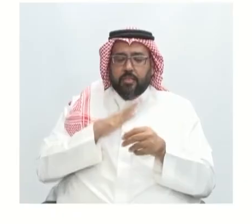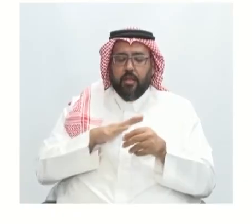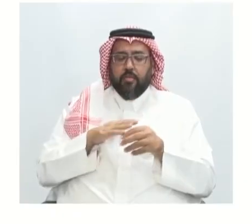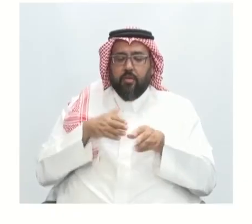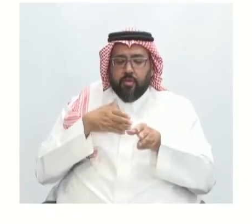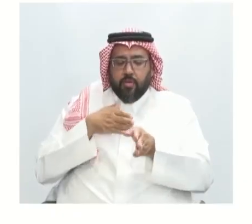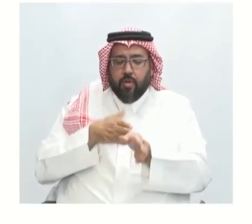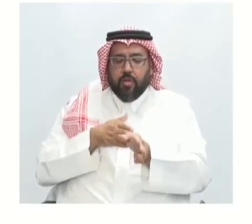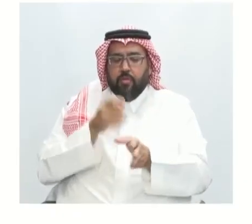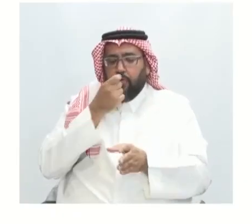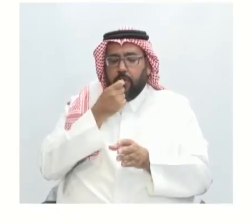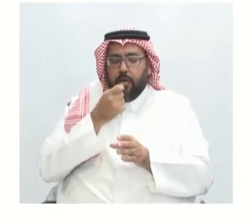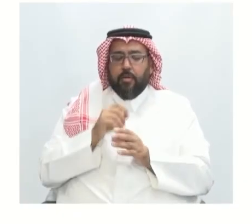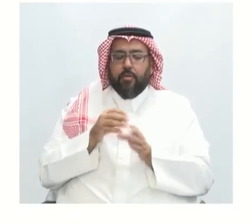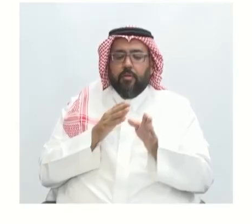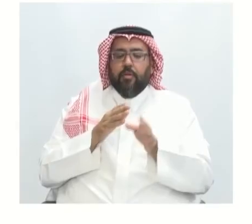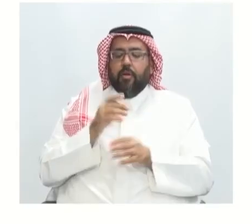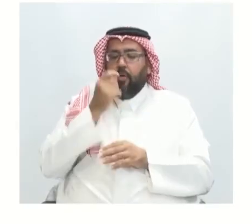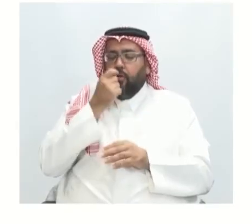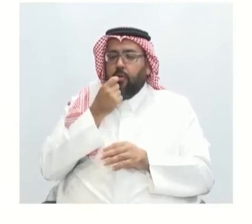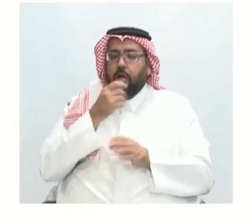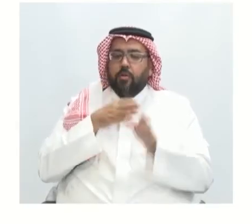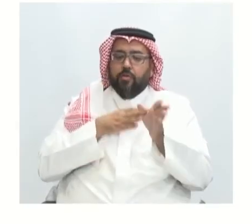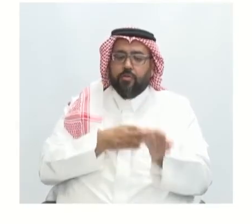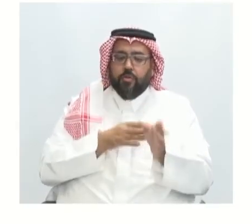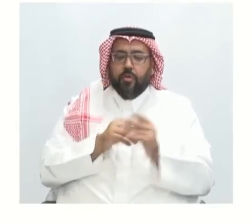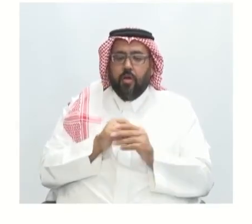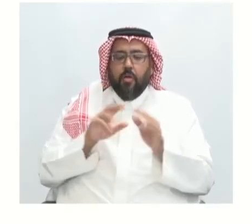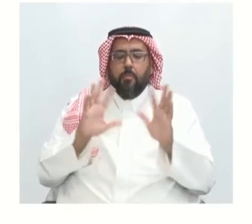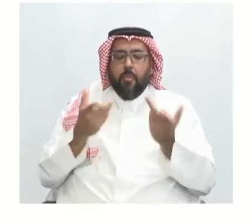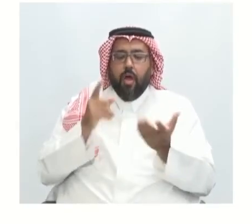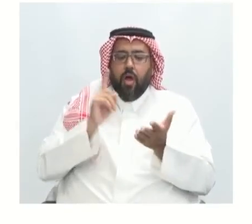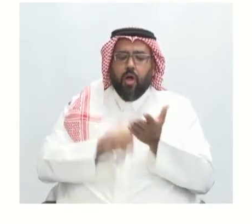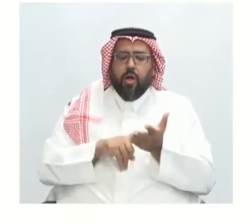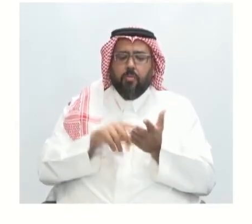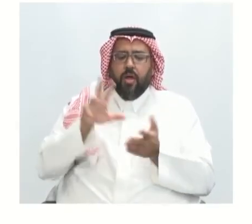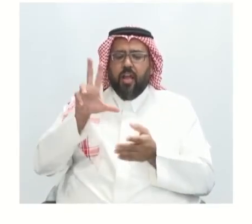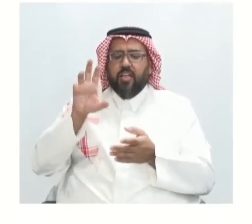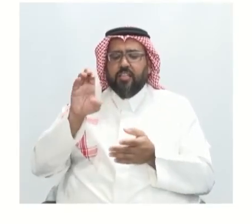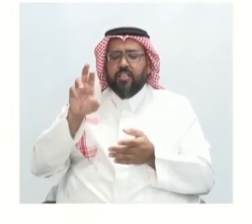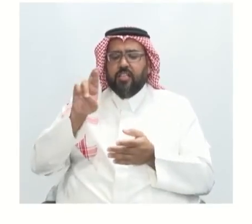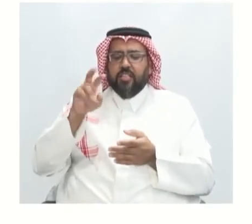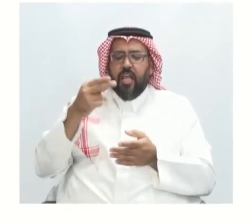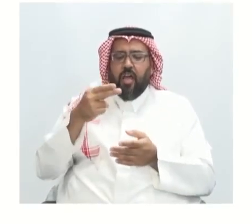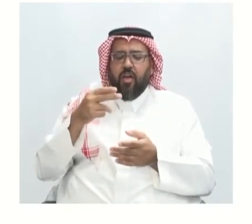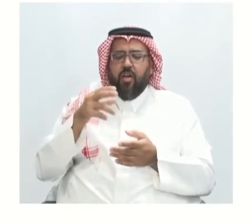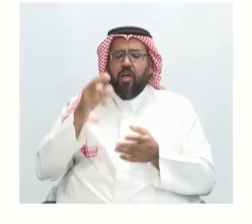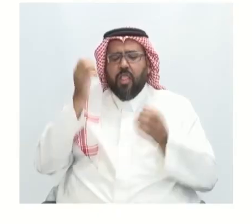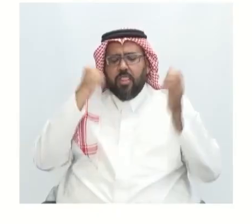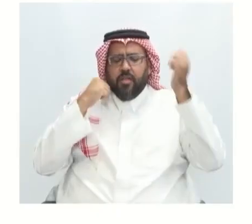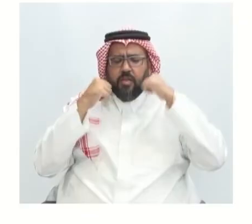في القران والسنه السؤال الثالث ما حكم الجزع والتسخط عند المصيبه